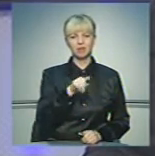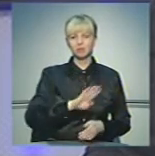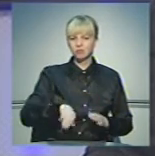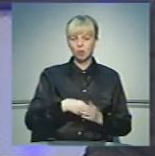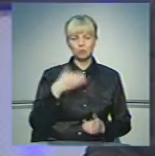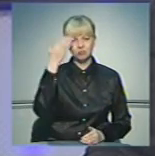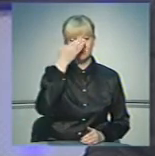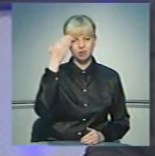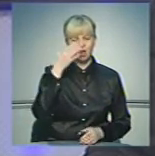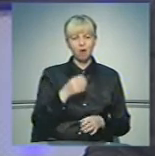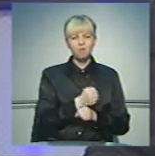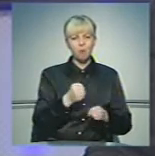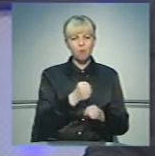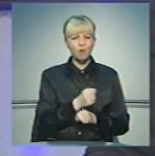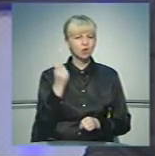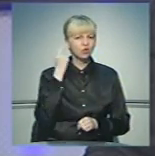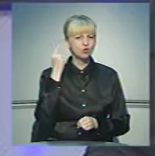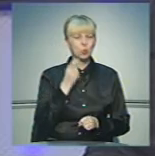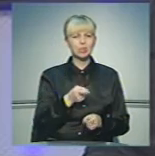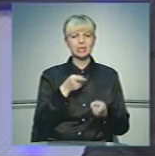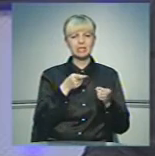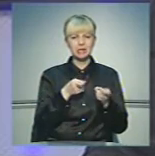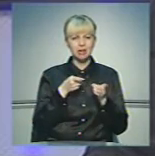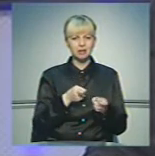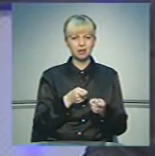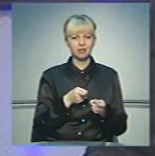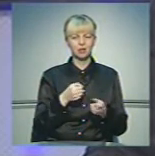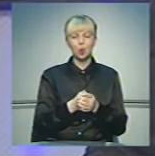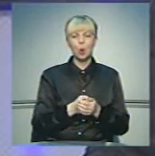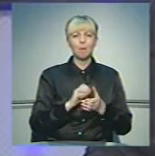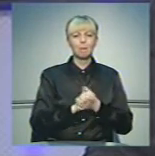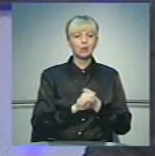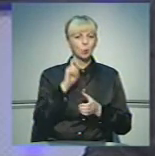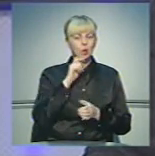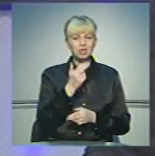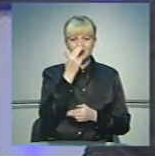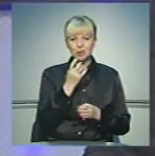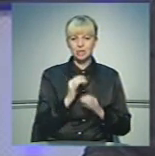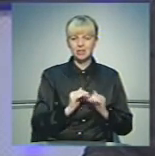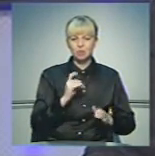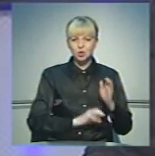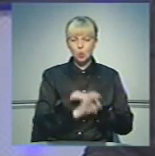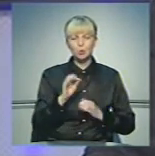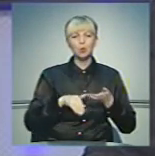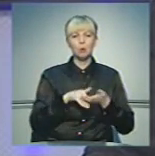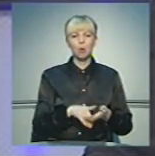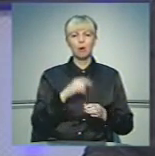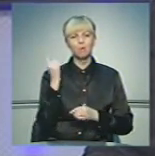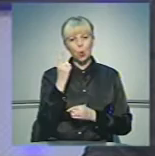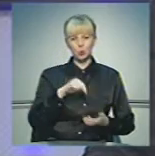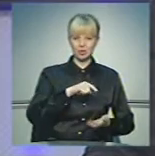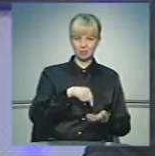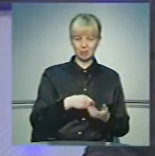досі сняться бомбування і чується стрілянина. До мирної України звикнути дітям зі Сходу допомагають прогулянки